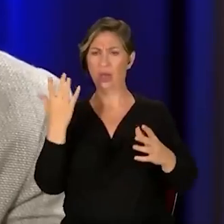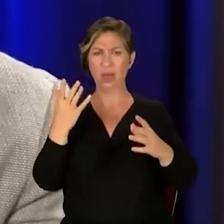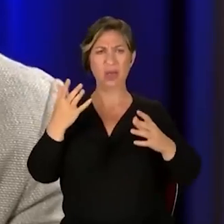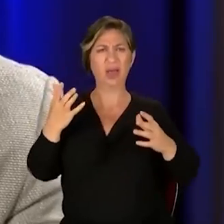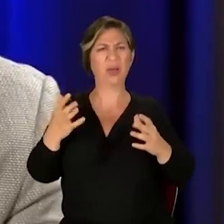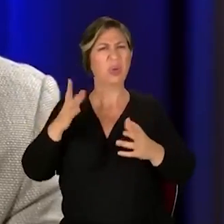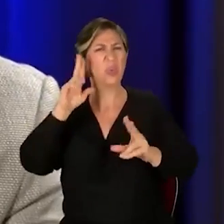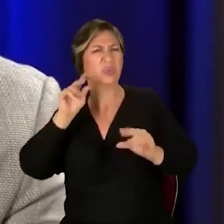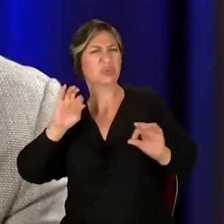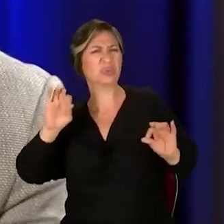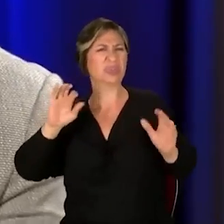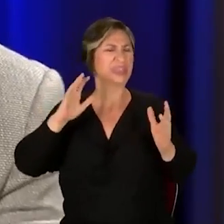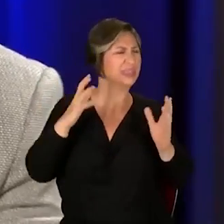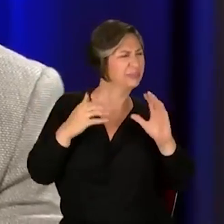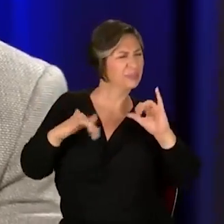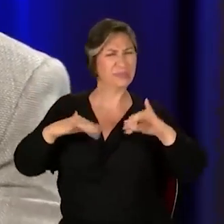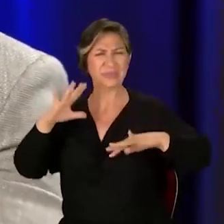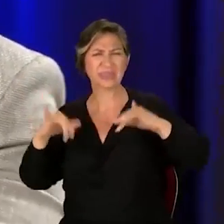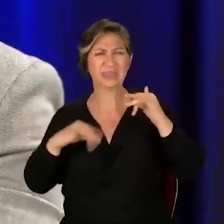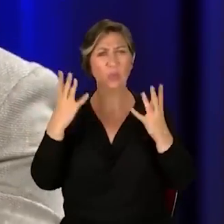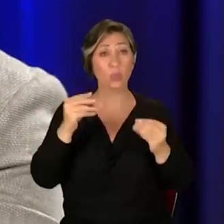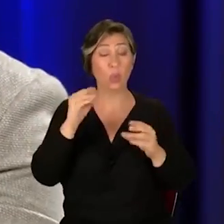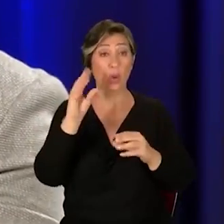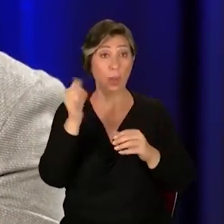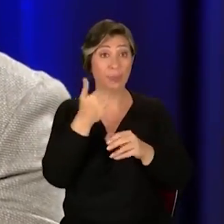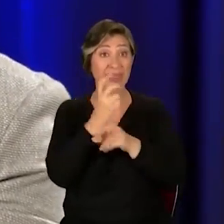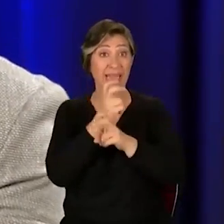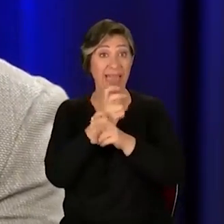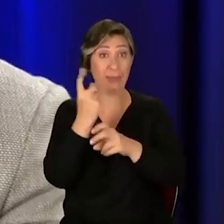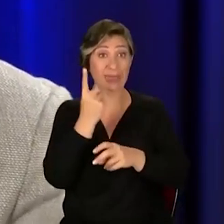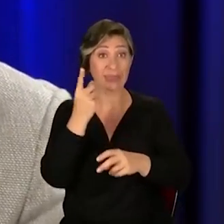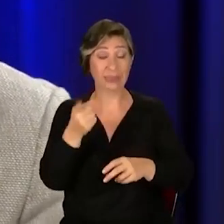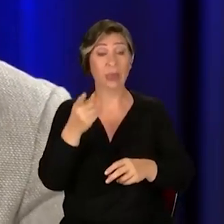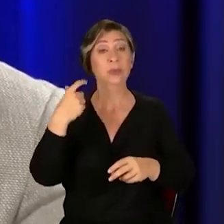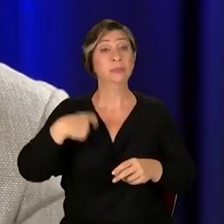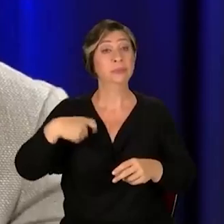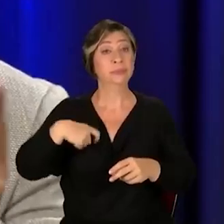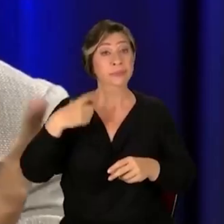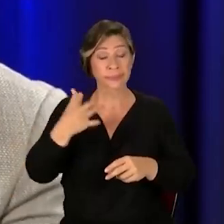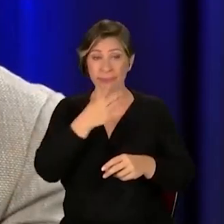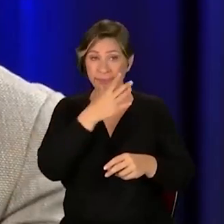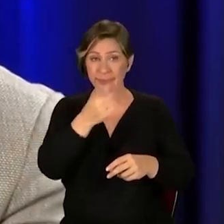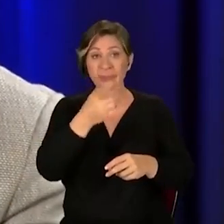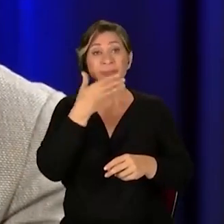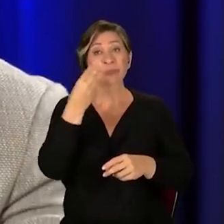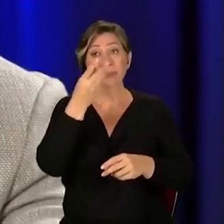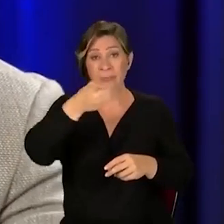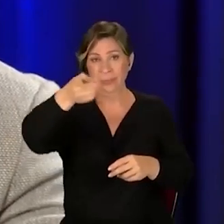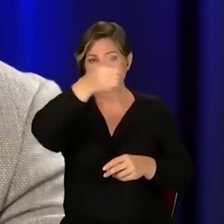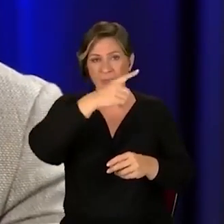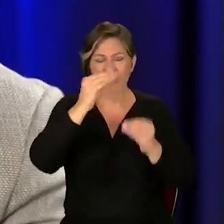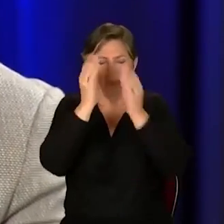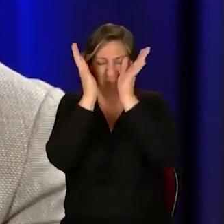artmış bir uykululuk meydana geliyor. Bu bizim için en önemli tabii ki tehlikelerden bir tanesi. Özellikle biliyorsunuz gençlerde